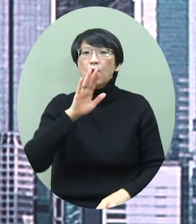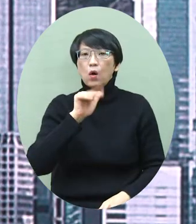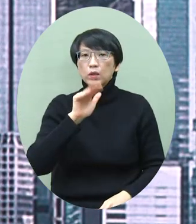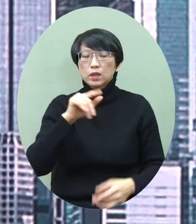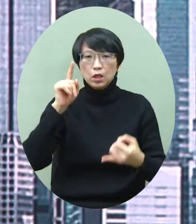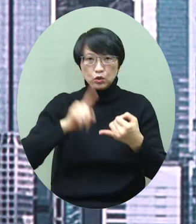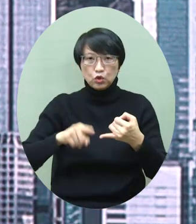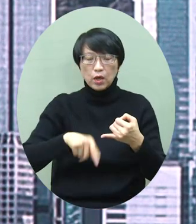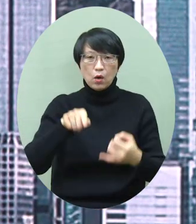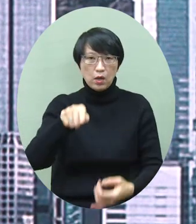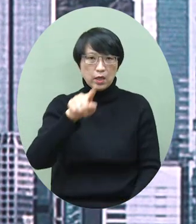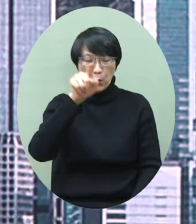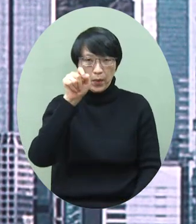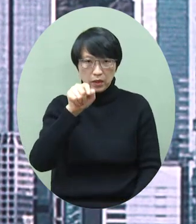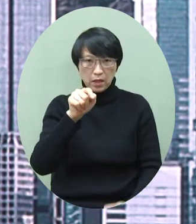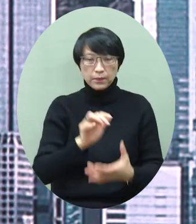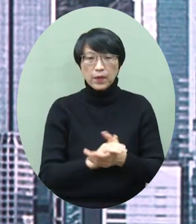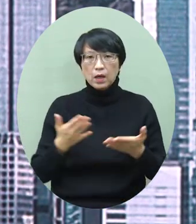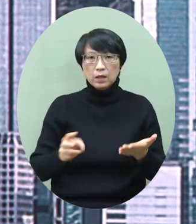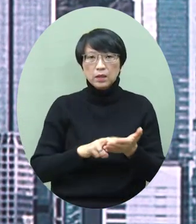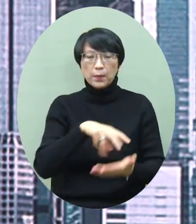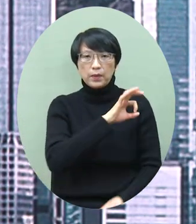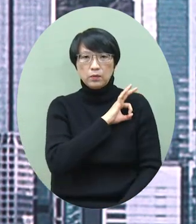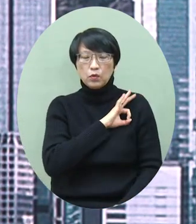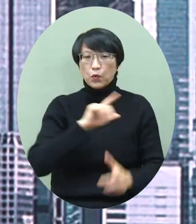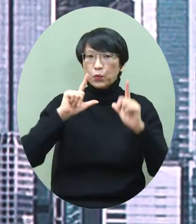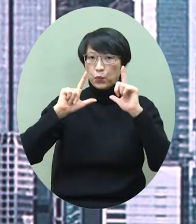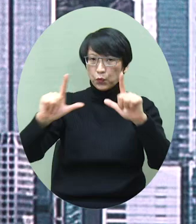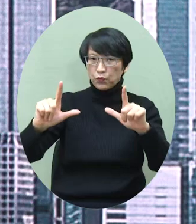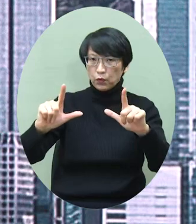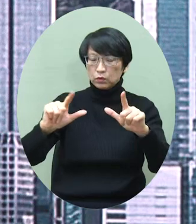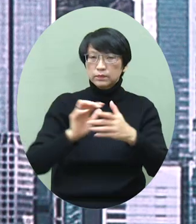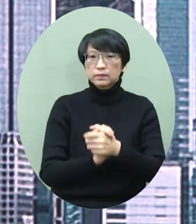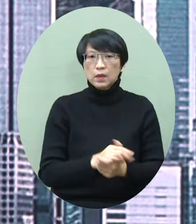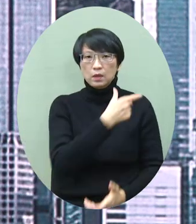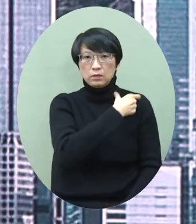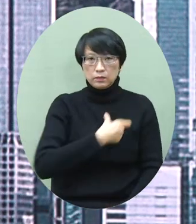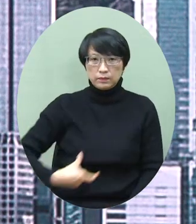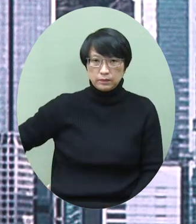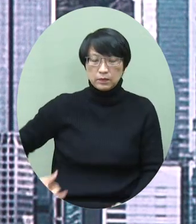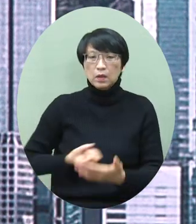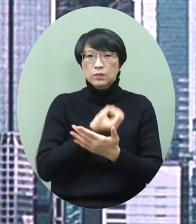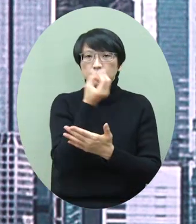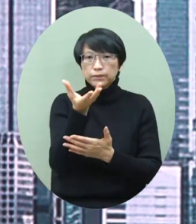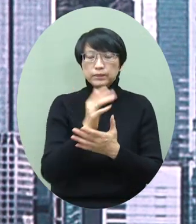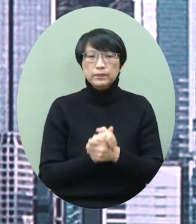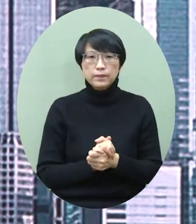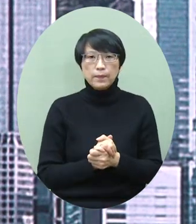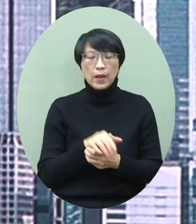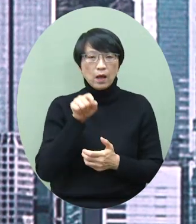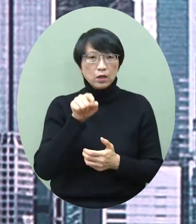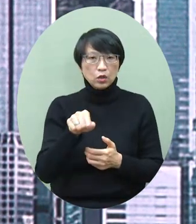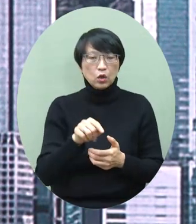最後你嗰個問題咧，就我今日喺立法會度去答咧，係回應緊議員一個嘅提問。嗰、那個提問咧就係